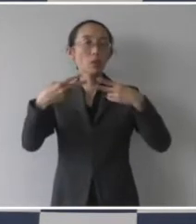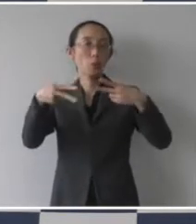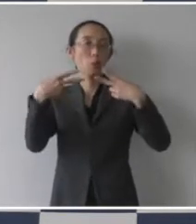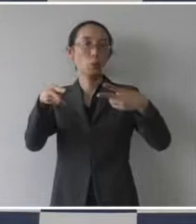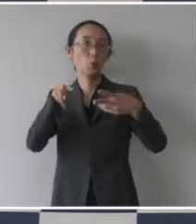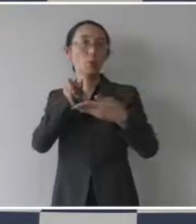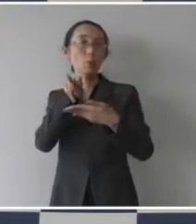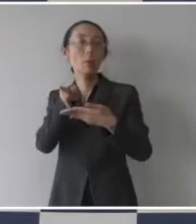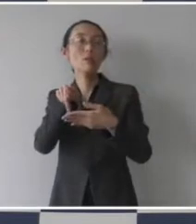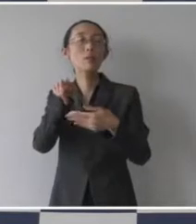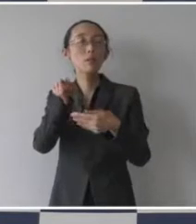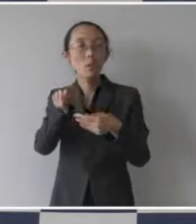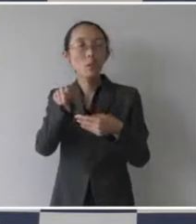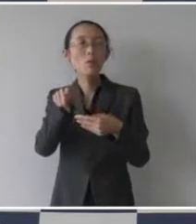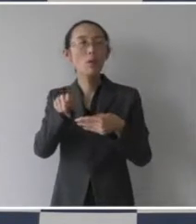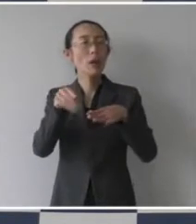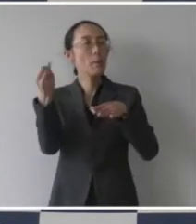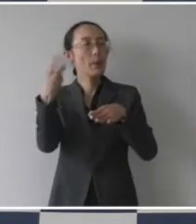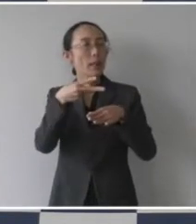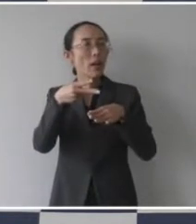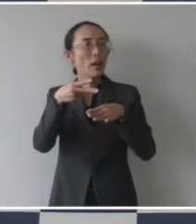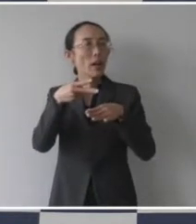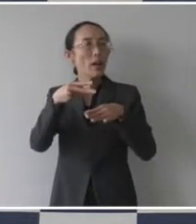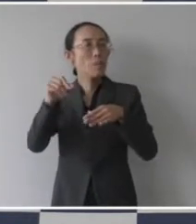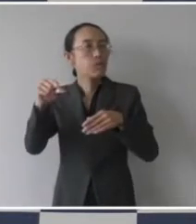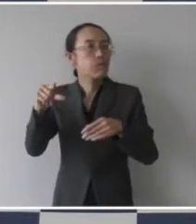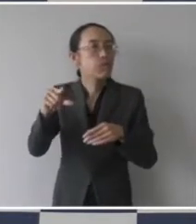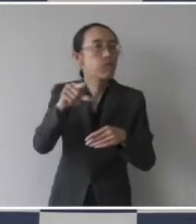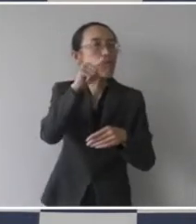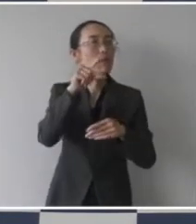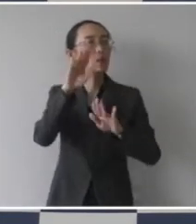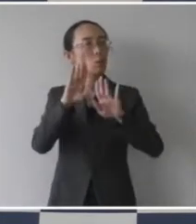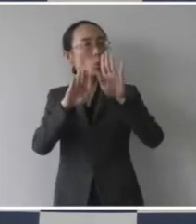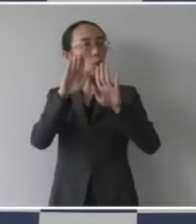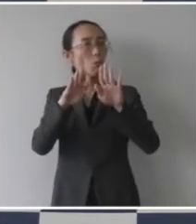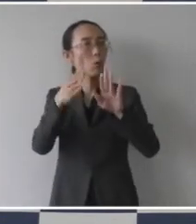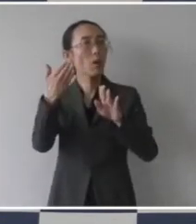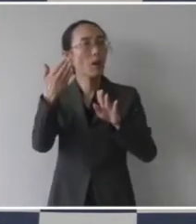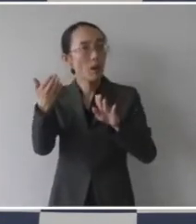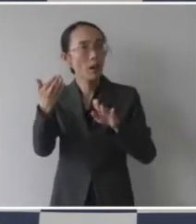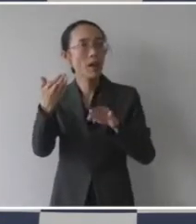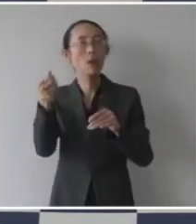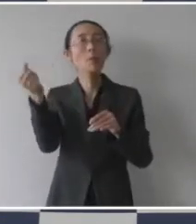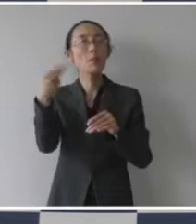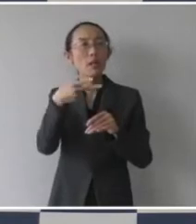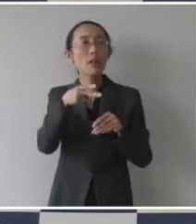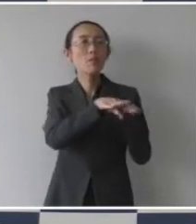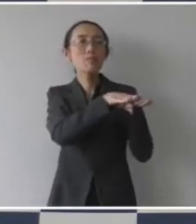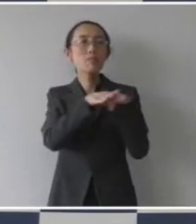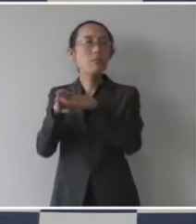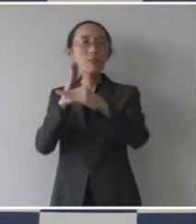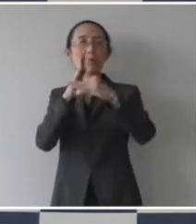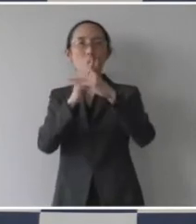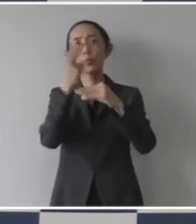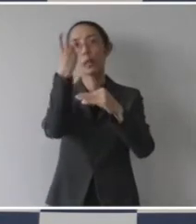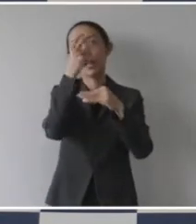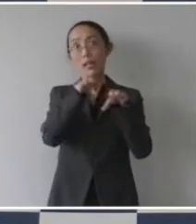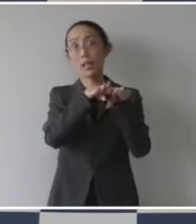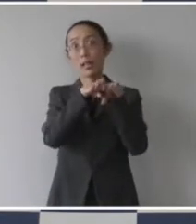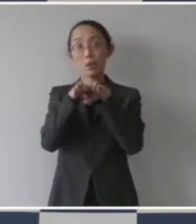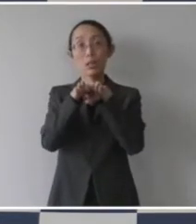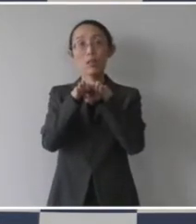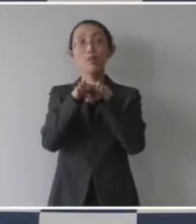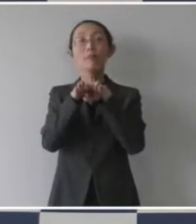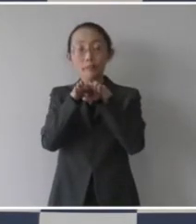と、リバウンドなのかなと、それともこの検査がちょっと休みだった期間が過ぎ